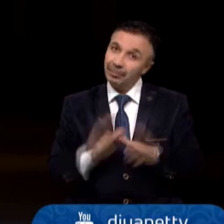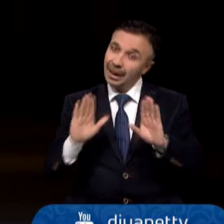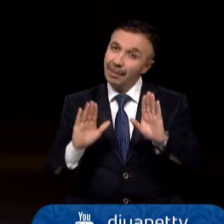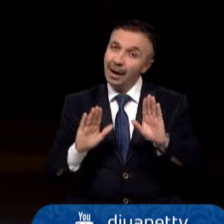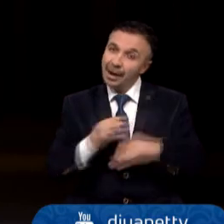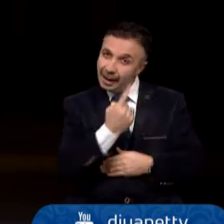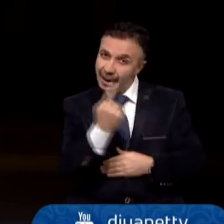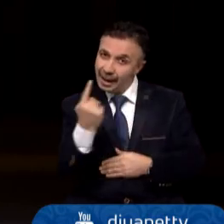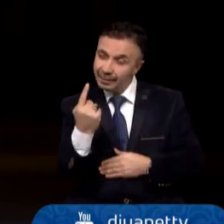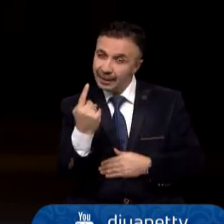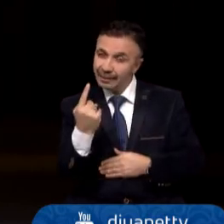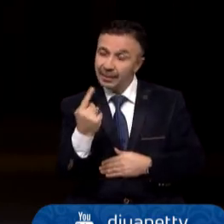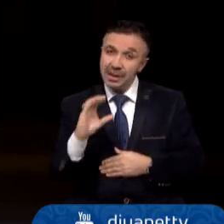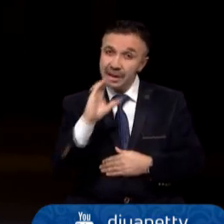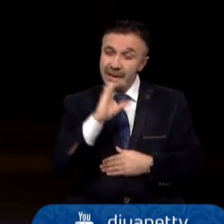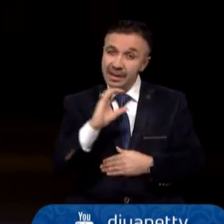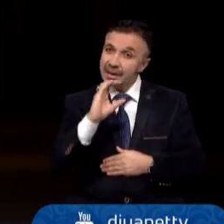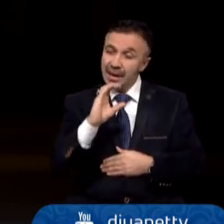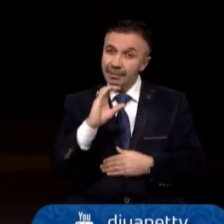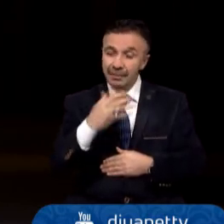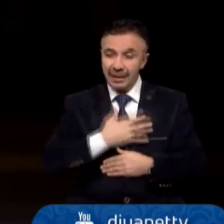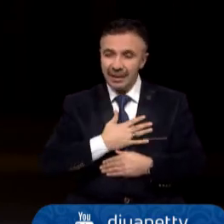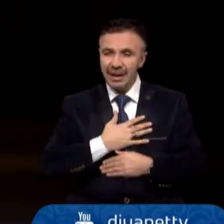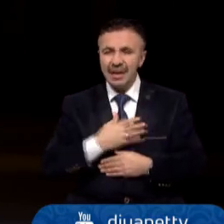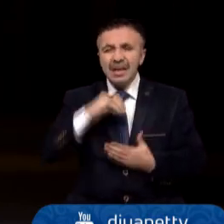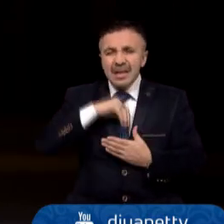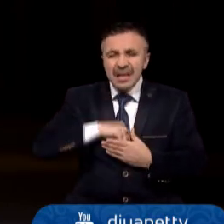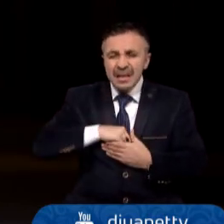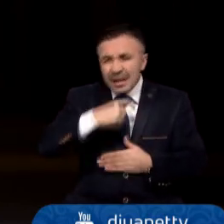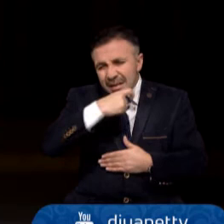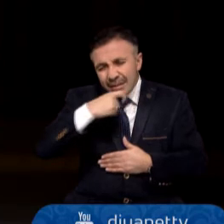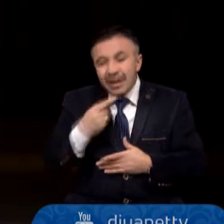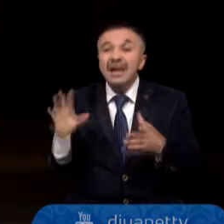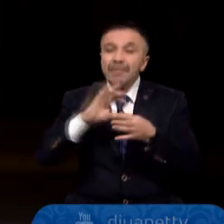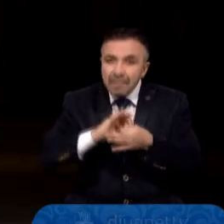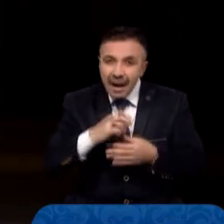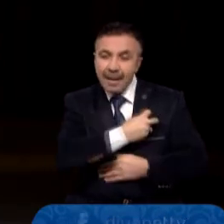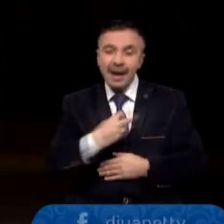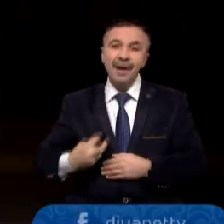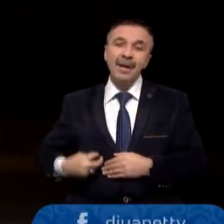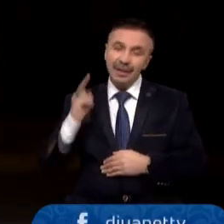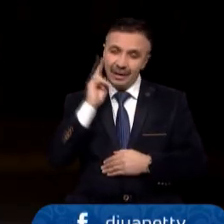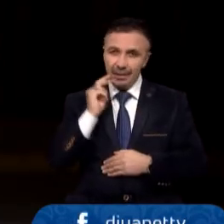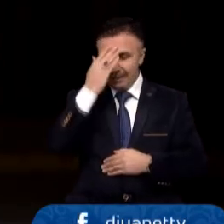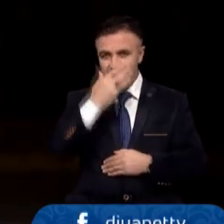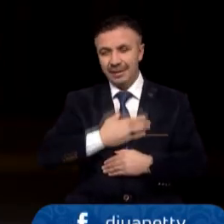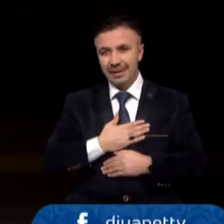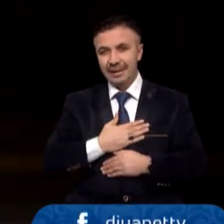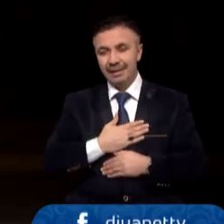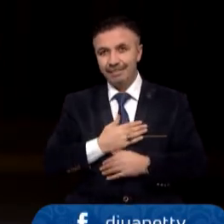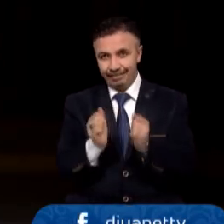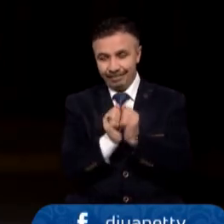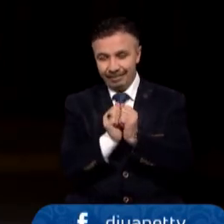ama her biri İslam'a içten ve gönülden bağlı peygamber Sallallahu Aleyhi ve Sellem